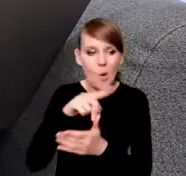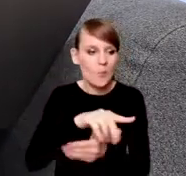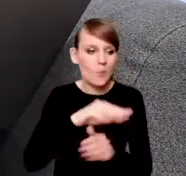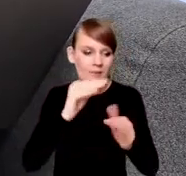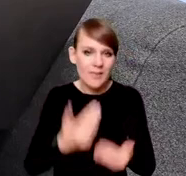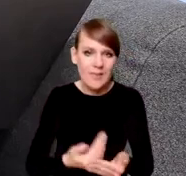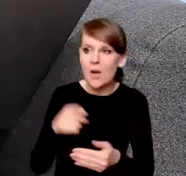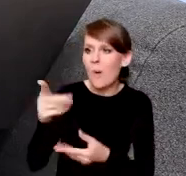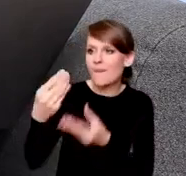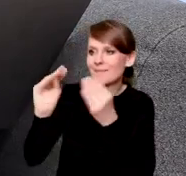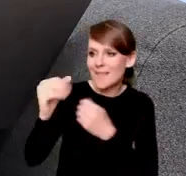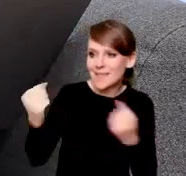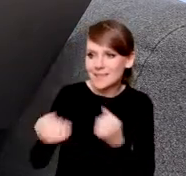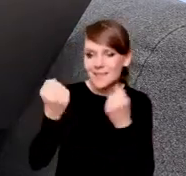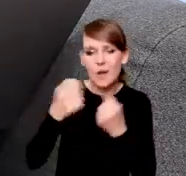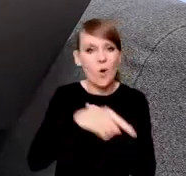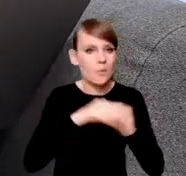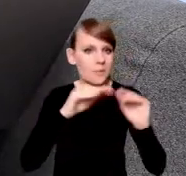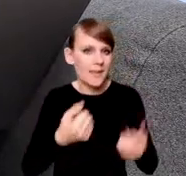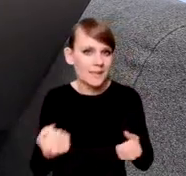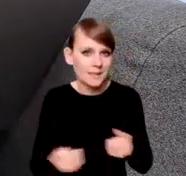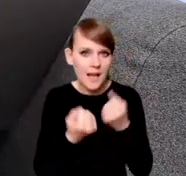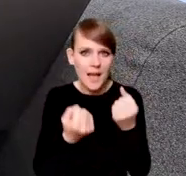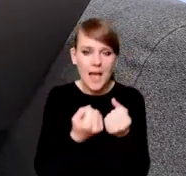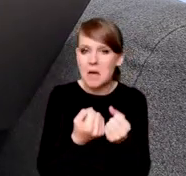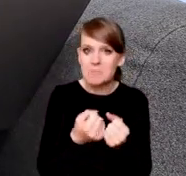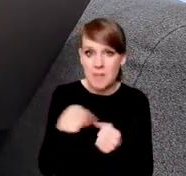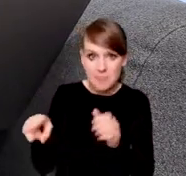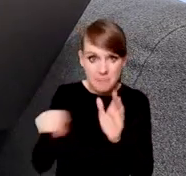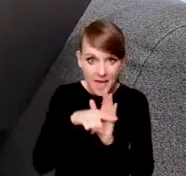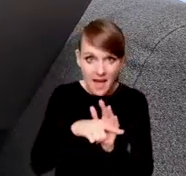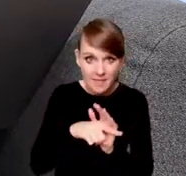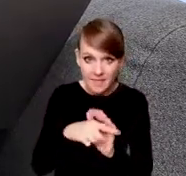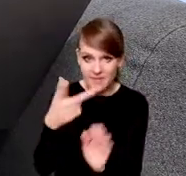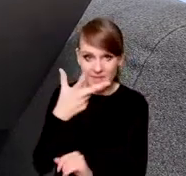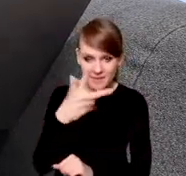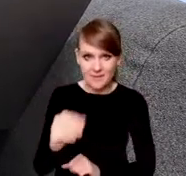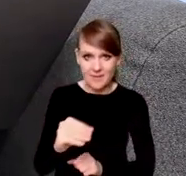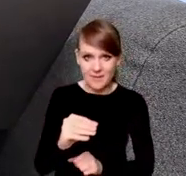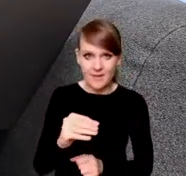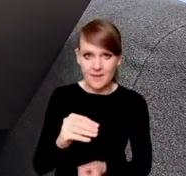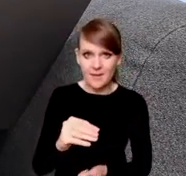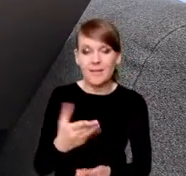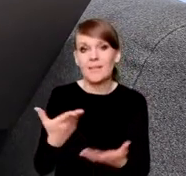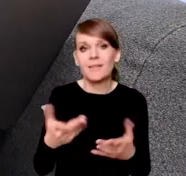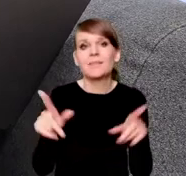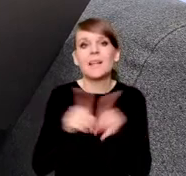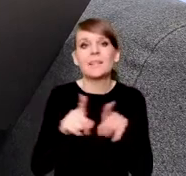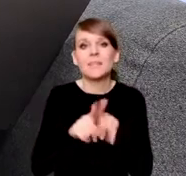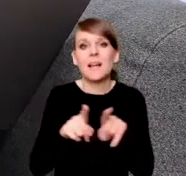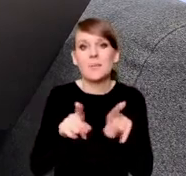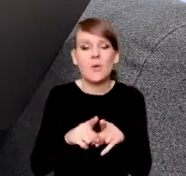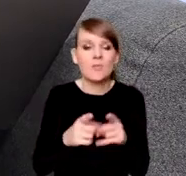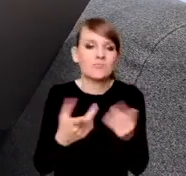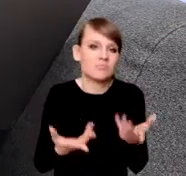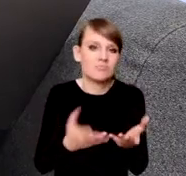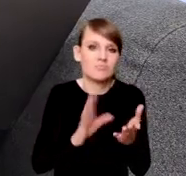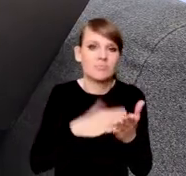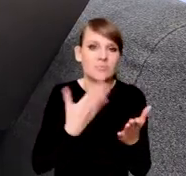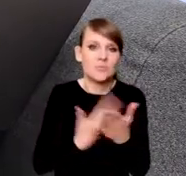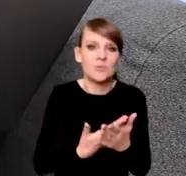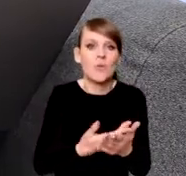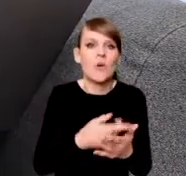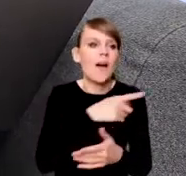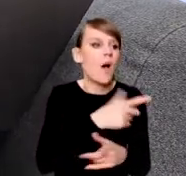zaangażowany, ktoś mniej. I to nie jest negatywność tej hierarchii. No to tak samo jak nie jest negatywnym to, że są osoby